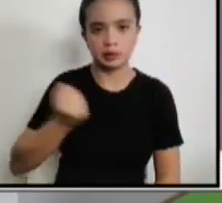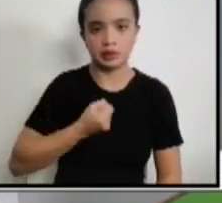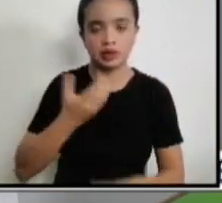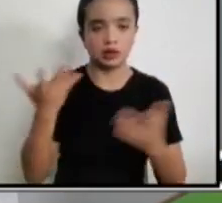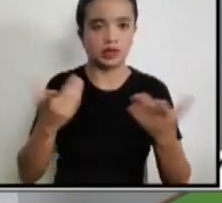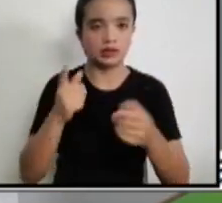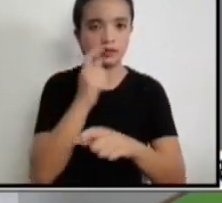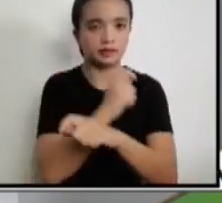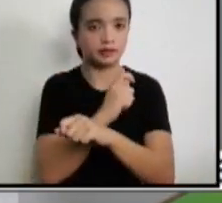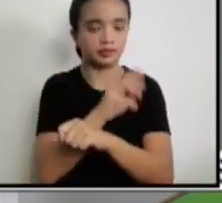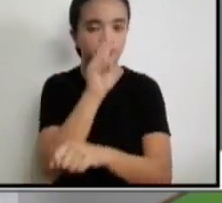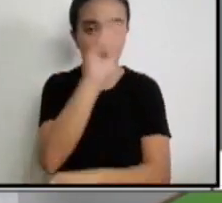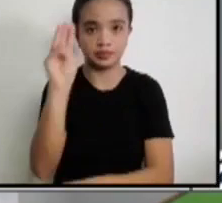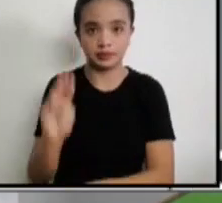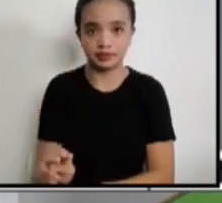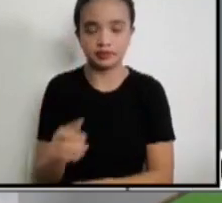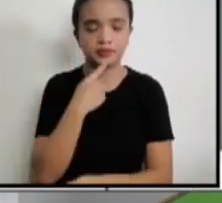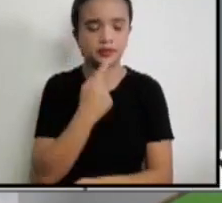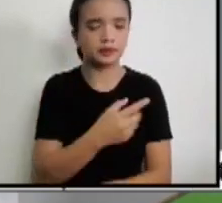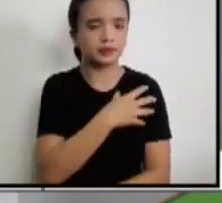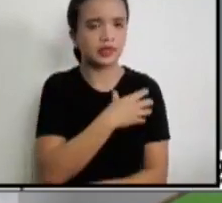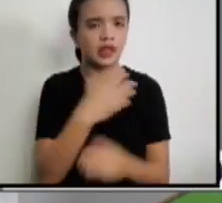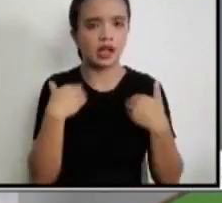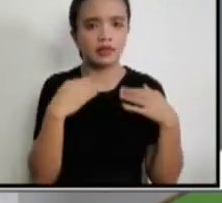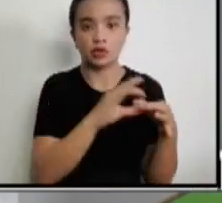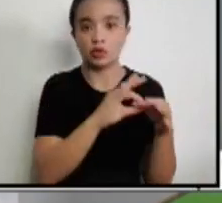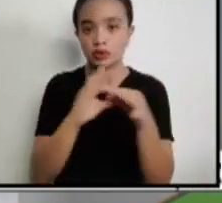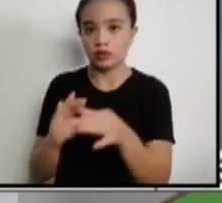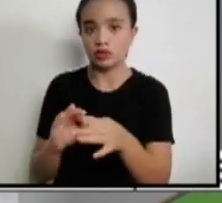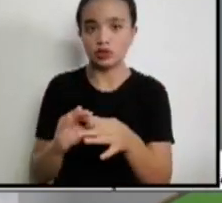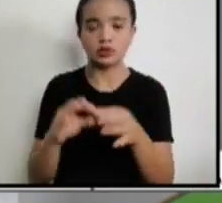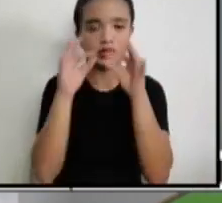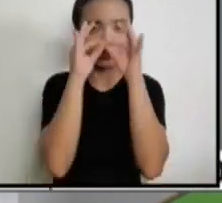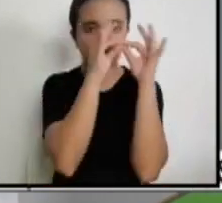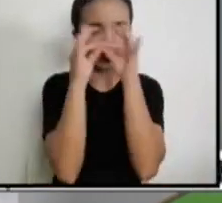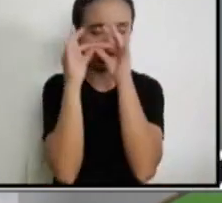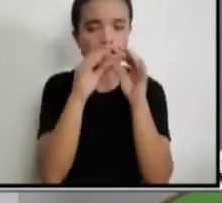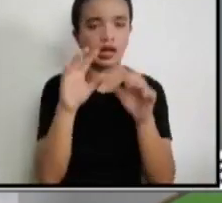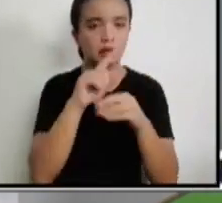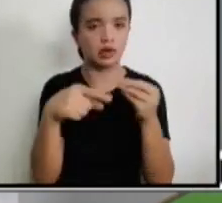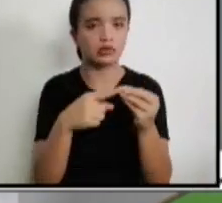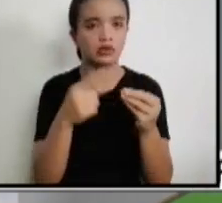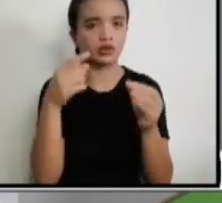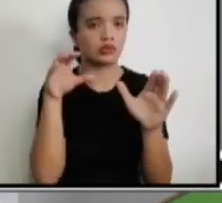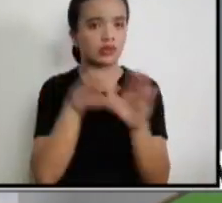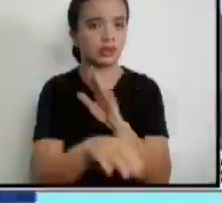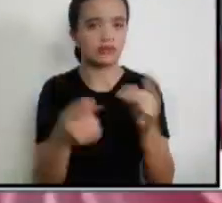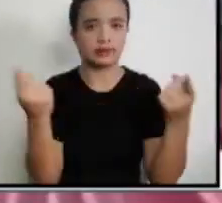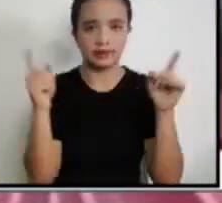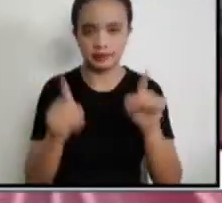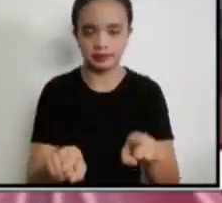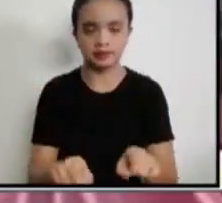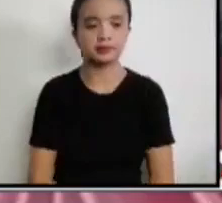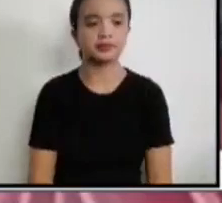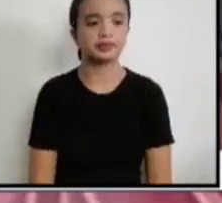mga polis may kinalaman sa ilegal na droga ang insidente. Nagpabalik si Bien Manalo.